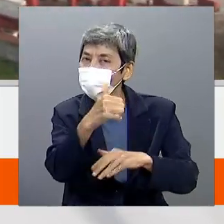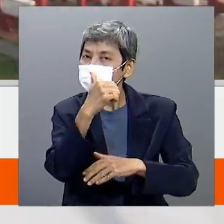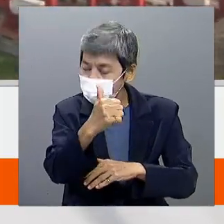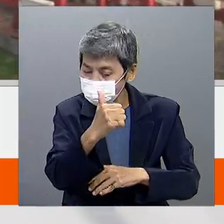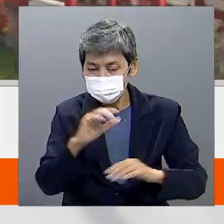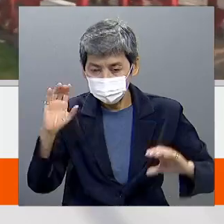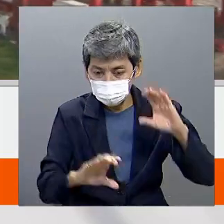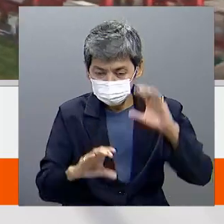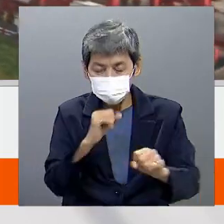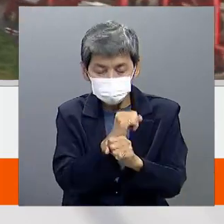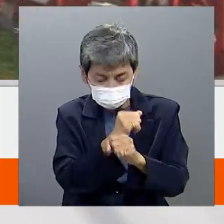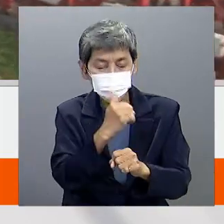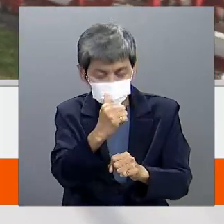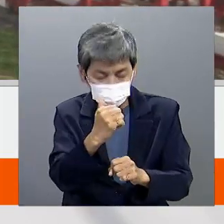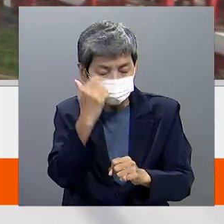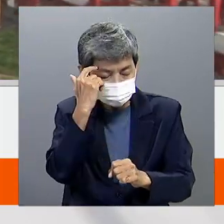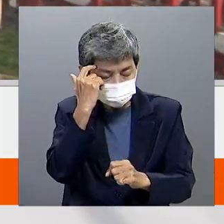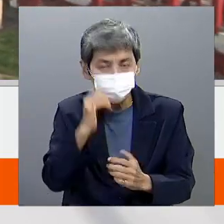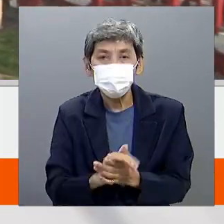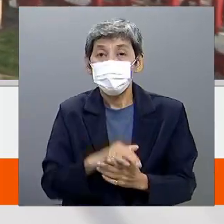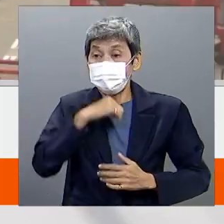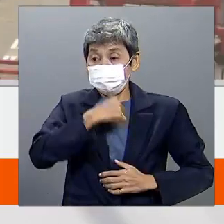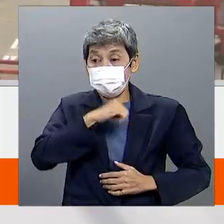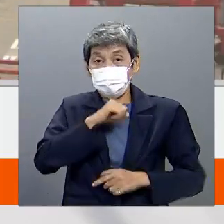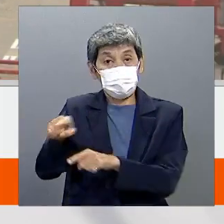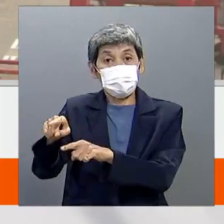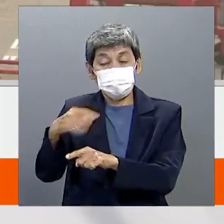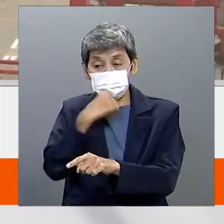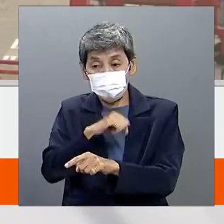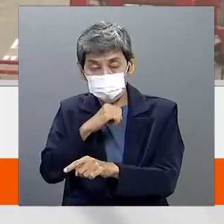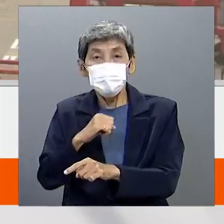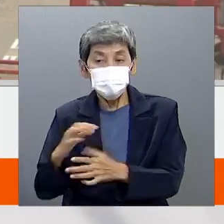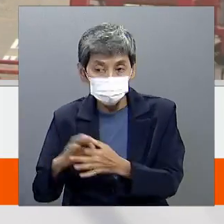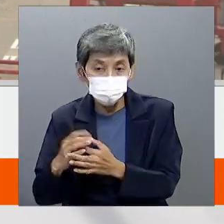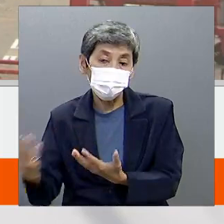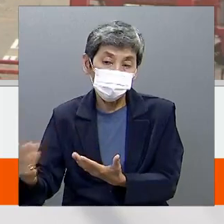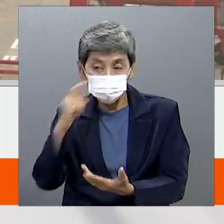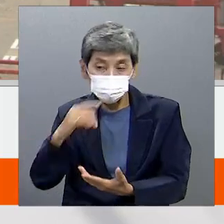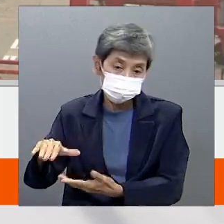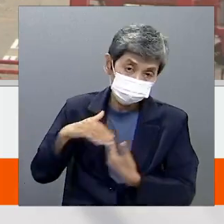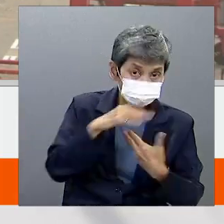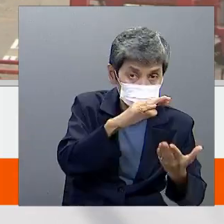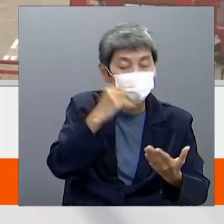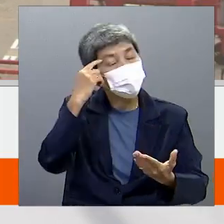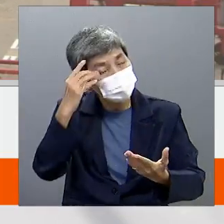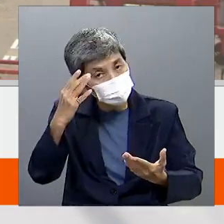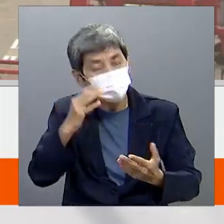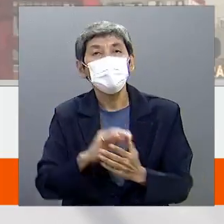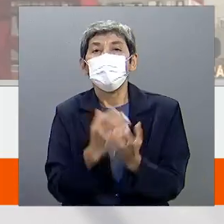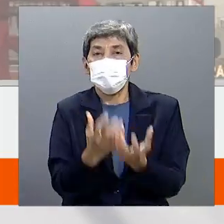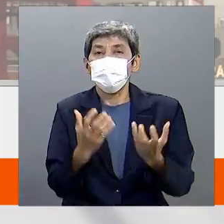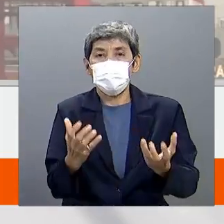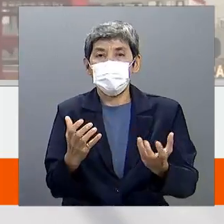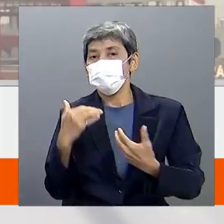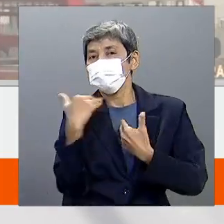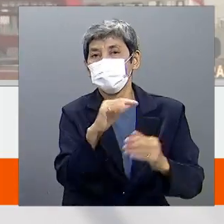ลอกหนึ่งนะครับจากไต้หวันที่จะมาใช้ไทยเป็นกระดานดีผลิตเพื่อการกระจายสินค้าแล้วก็ส่งออกเข้าสู่ตลาดจีน